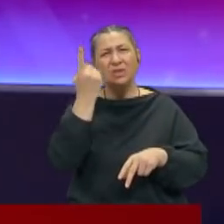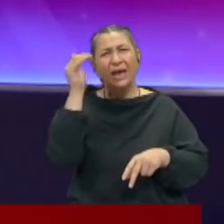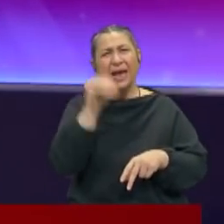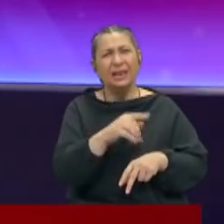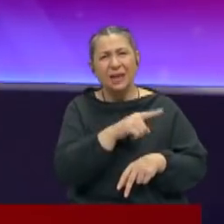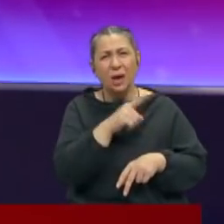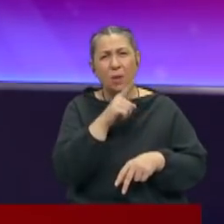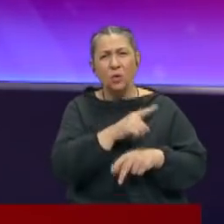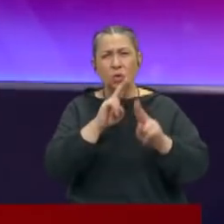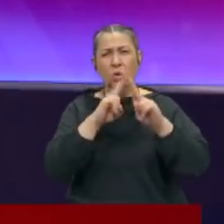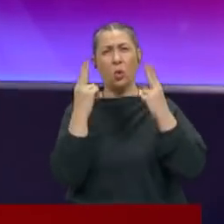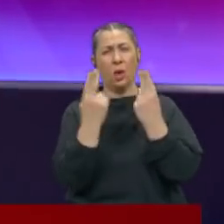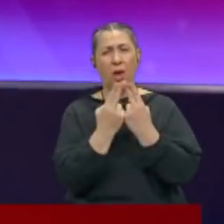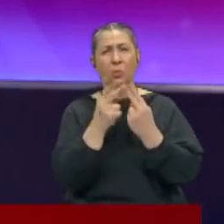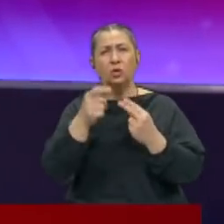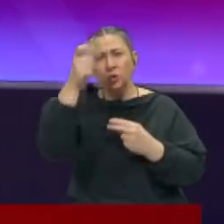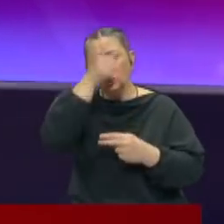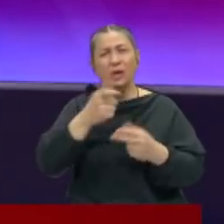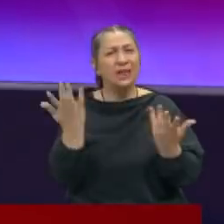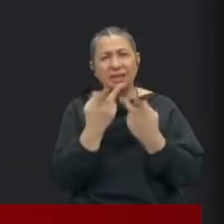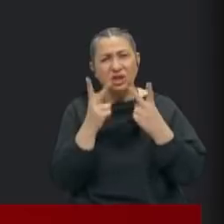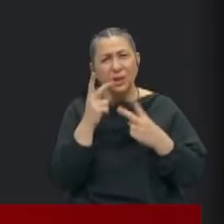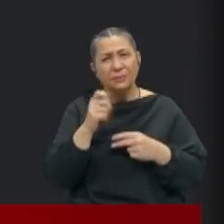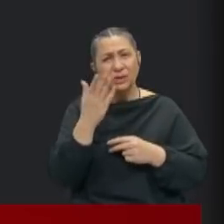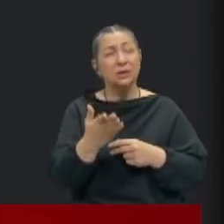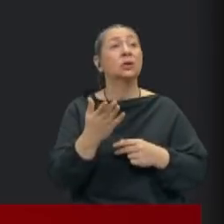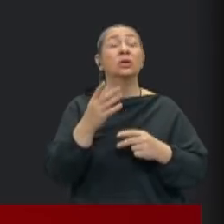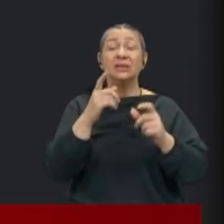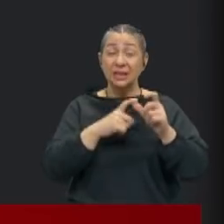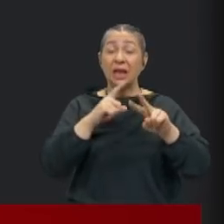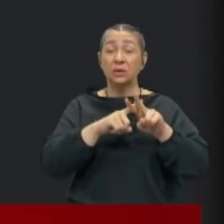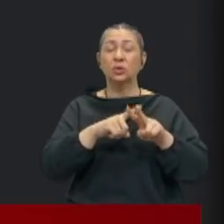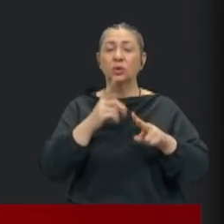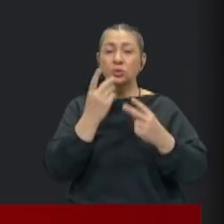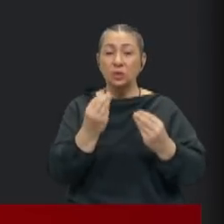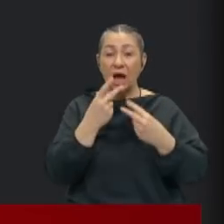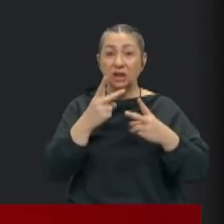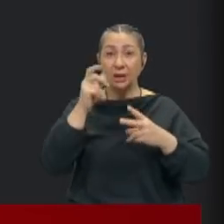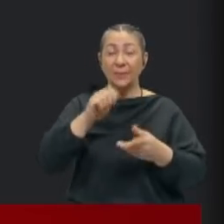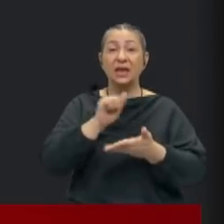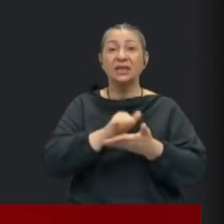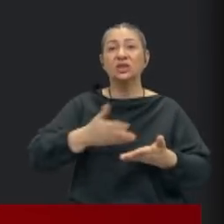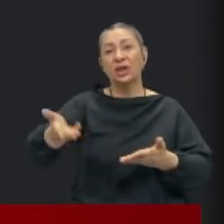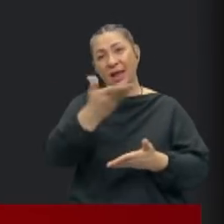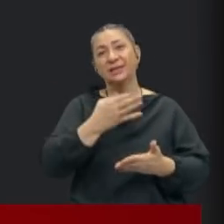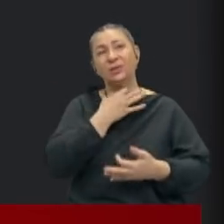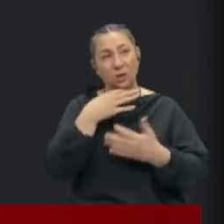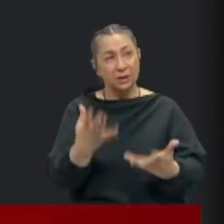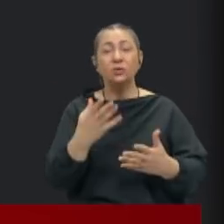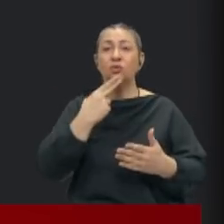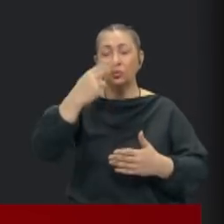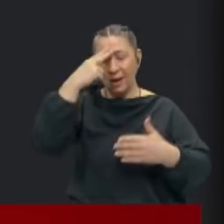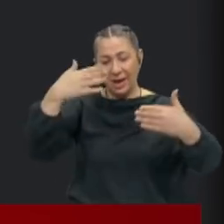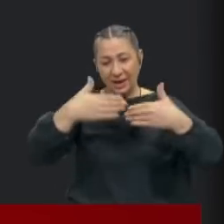geldiğinde bunu dünyaya, bunu Türkiye'ye nasıl açıklarsın? Sezen Aksu sağduyulu açıklama yapan gazetecilere teşekkür etti ve